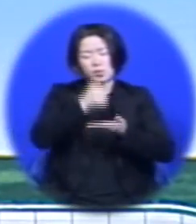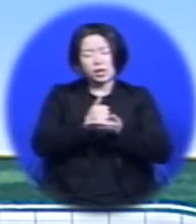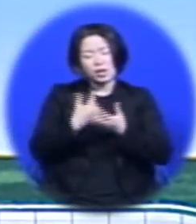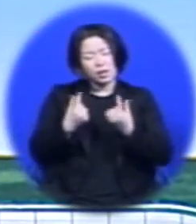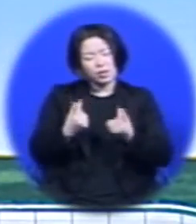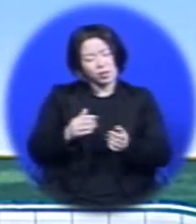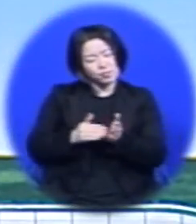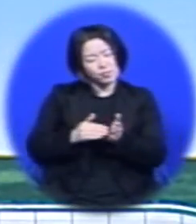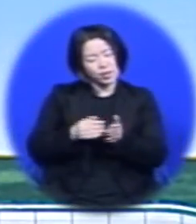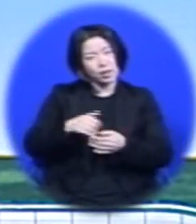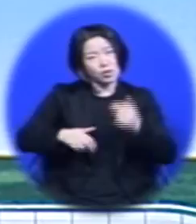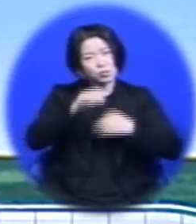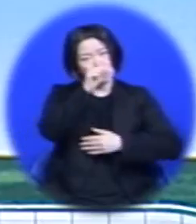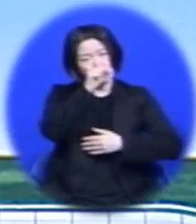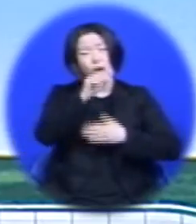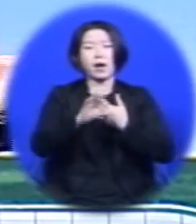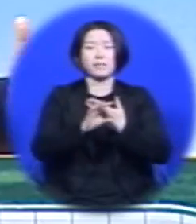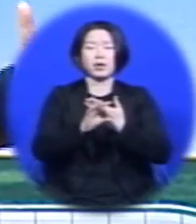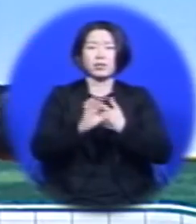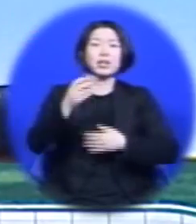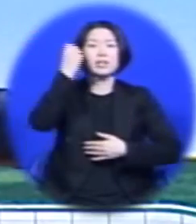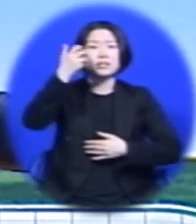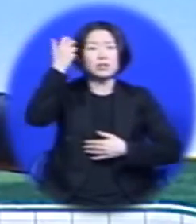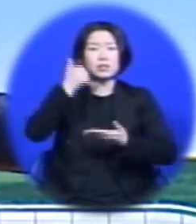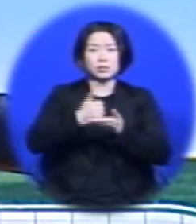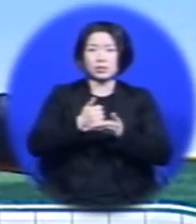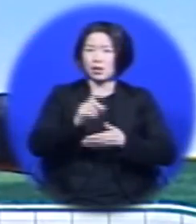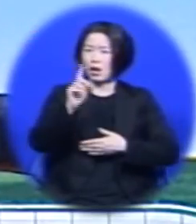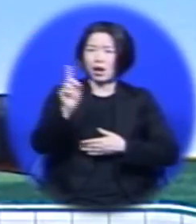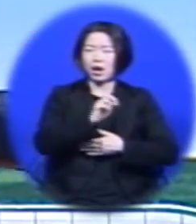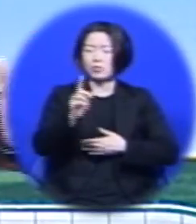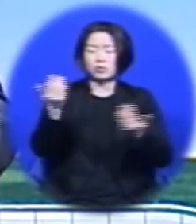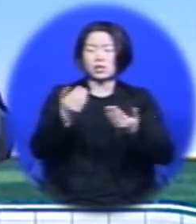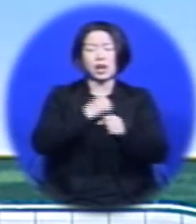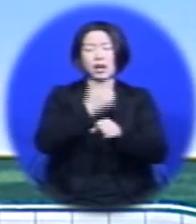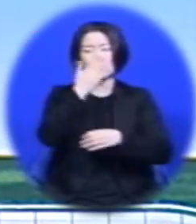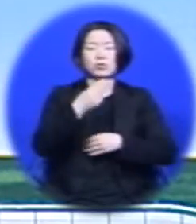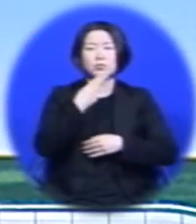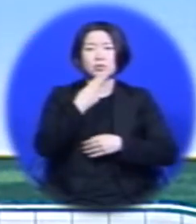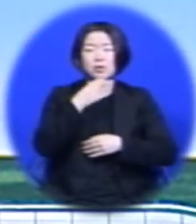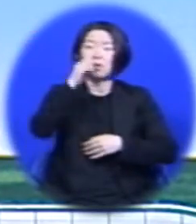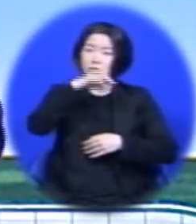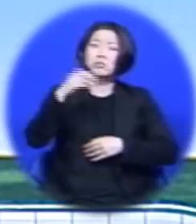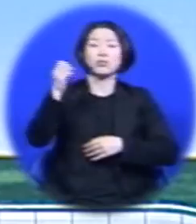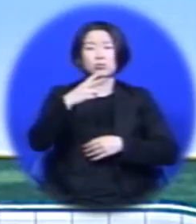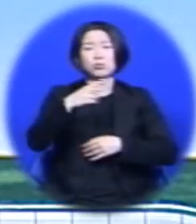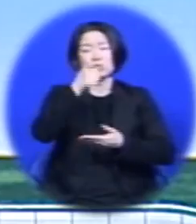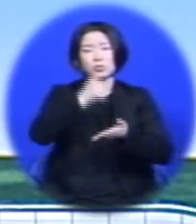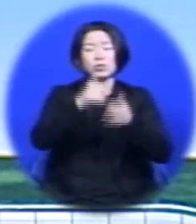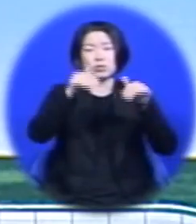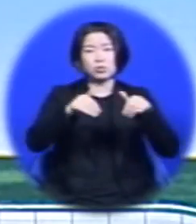즐기면 성령께서 아무것도 하실수가 없습니다 그럼 또 죄의 종노릇 하는